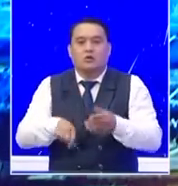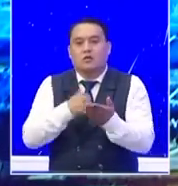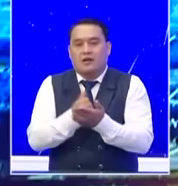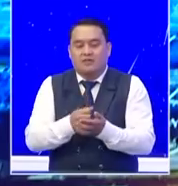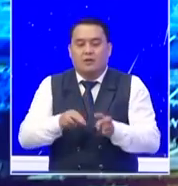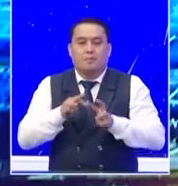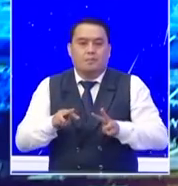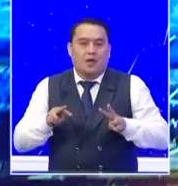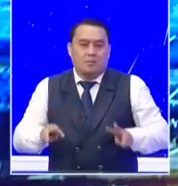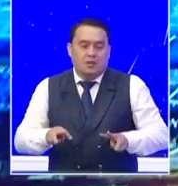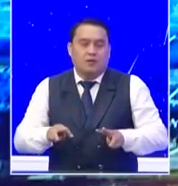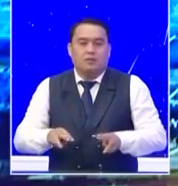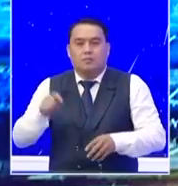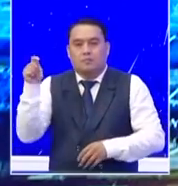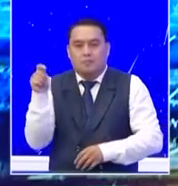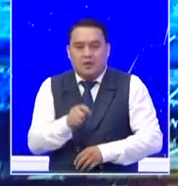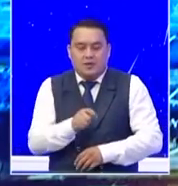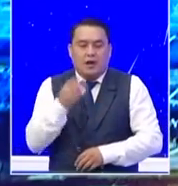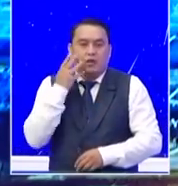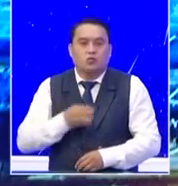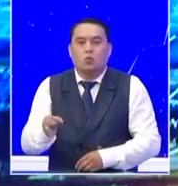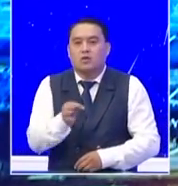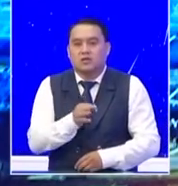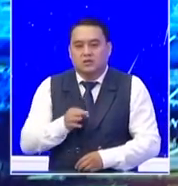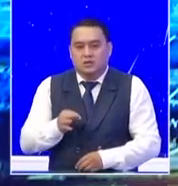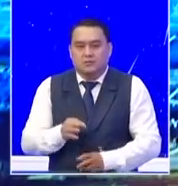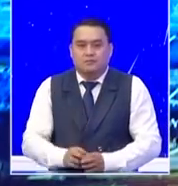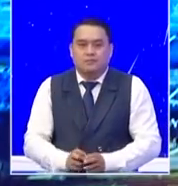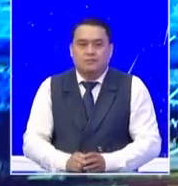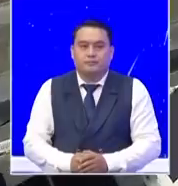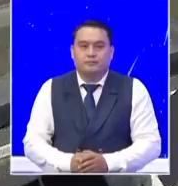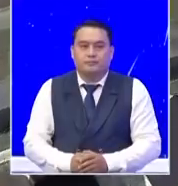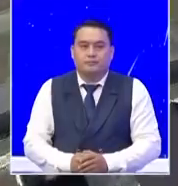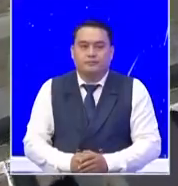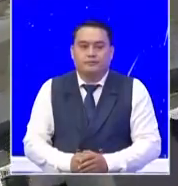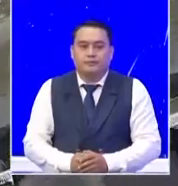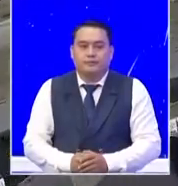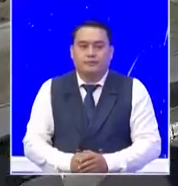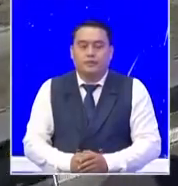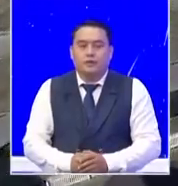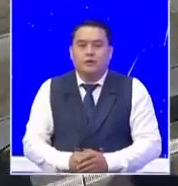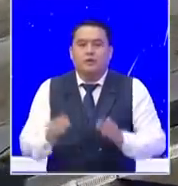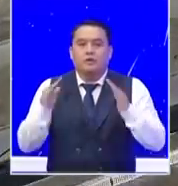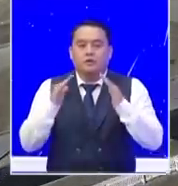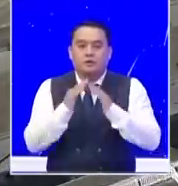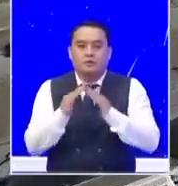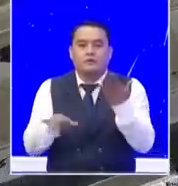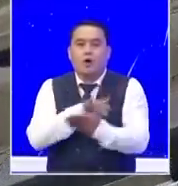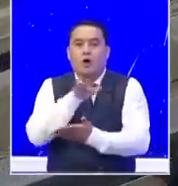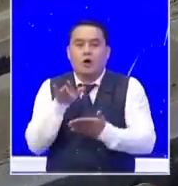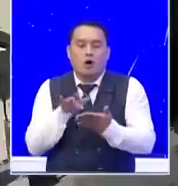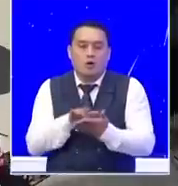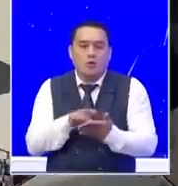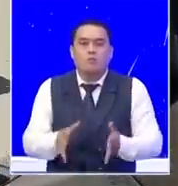премьер-министр страны Аскар Мамин, пребывающий в эти дни в Алматинской области. Коттеджный городок в областном центре на сегодня